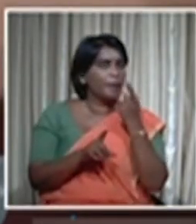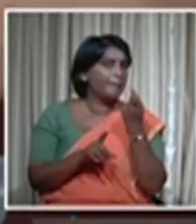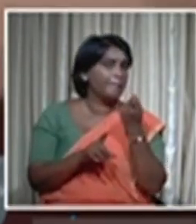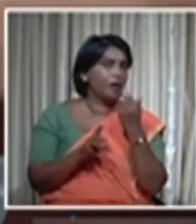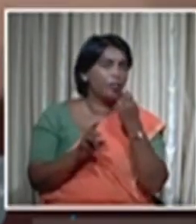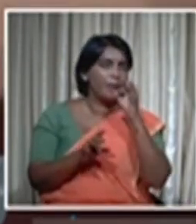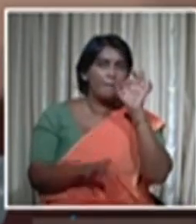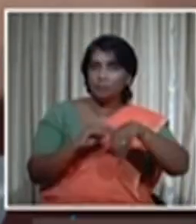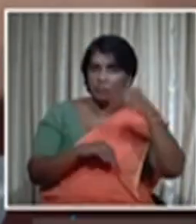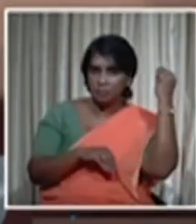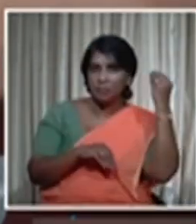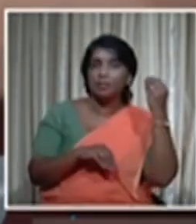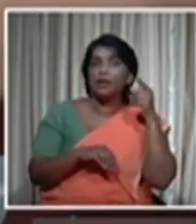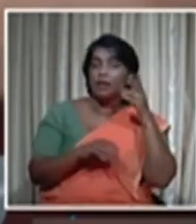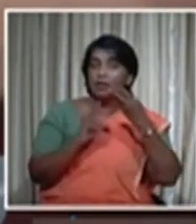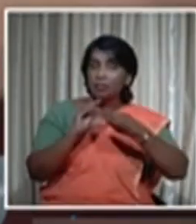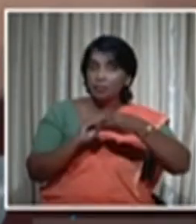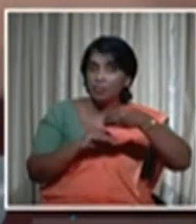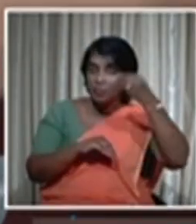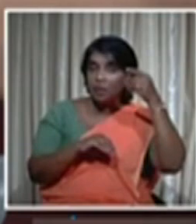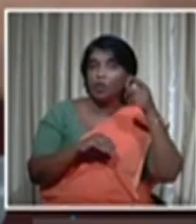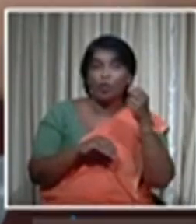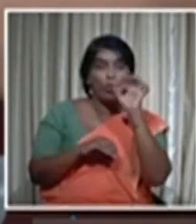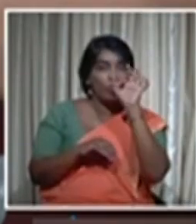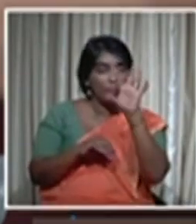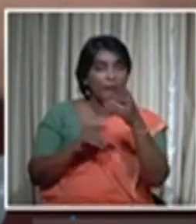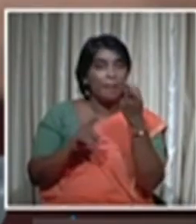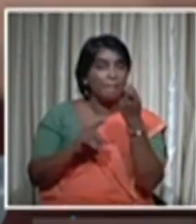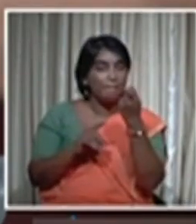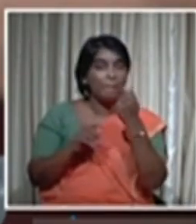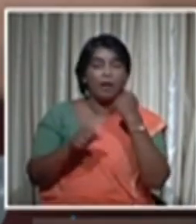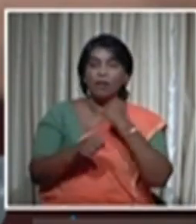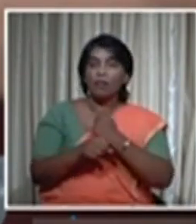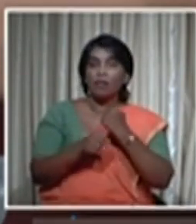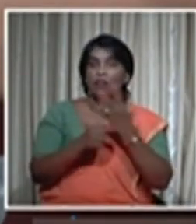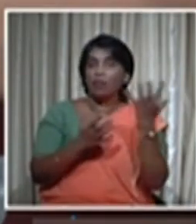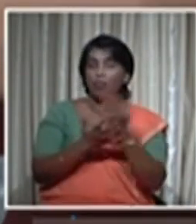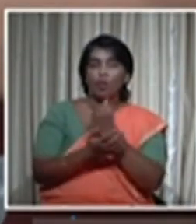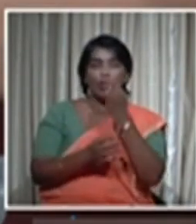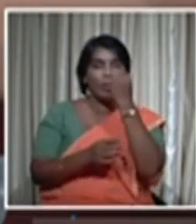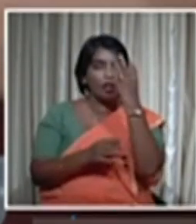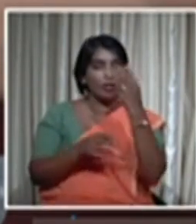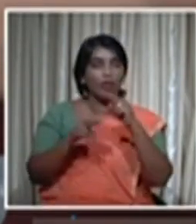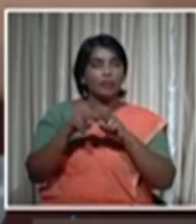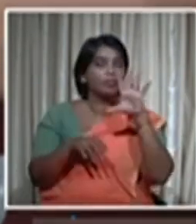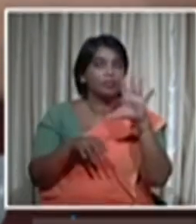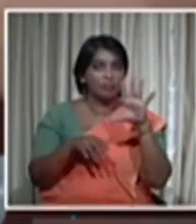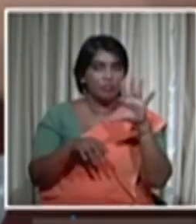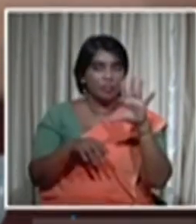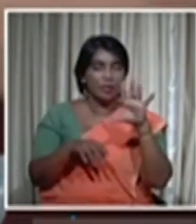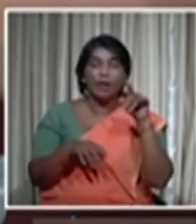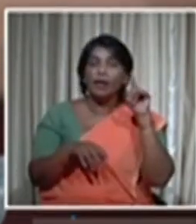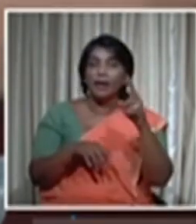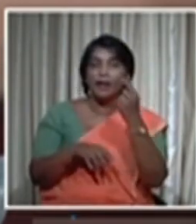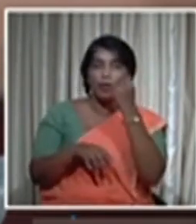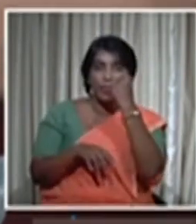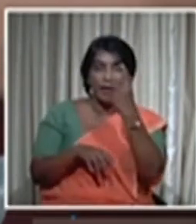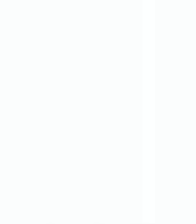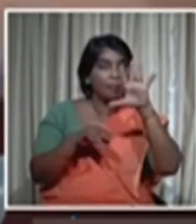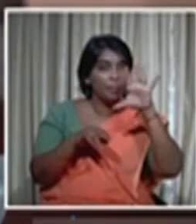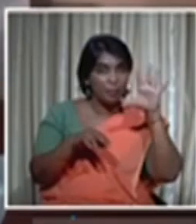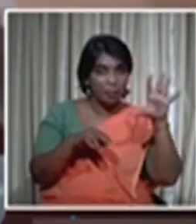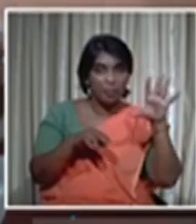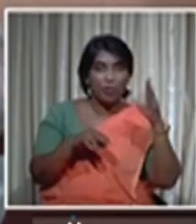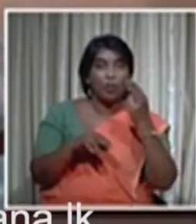රුපියල් 5කින් වැඩි වෙද්දී ඒ වැඩි කරන රුපියල් 5ේ මුදලෙන් මහා භාණ්ඩාගාර ලැබෙන්නේ 3.45ක් 1.55